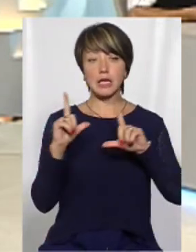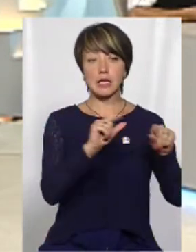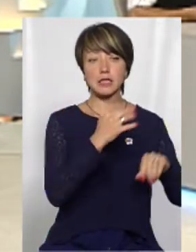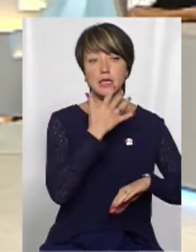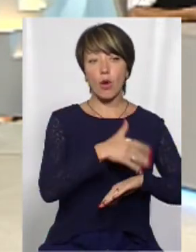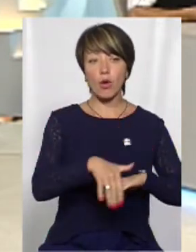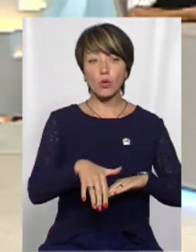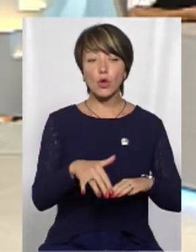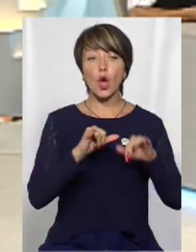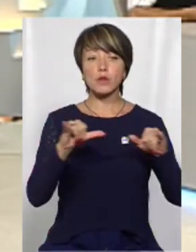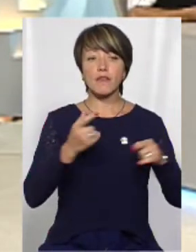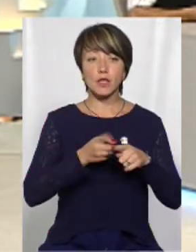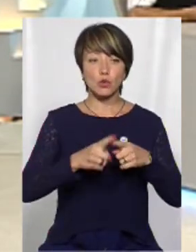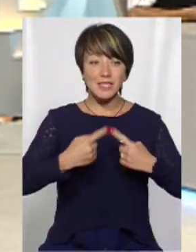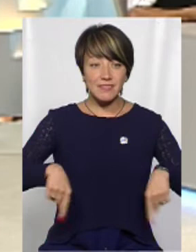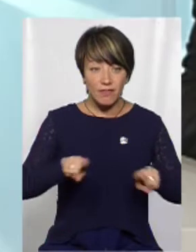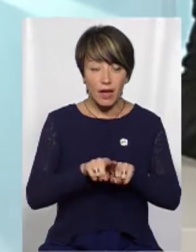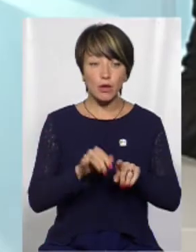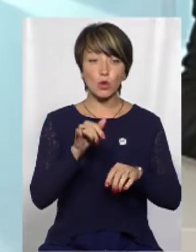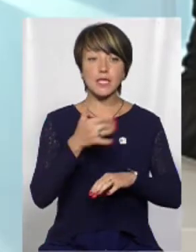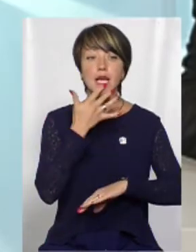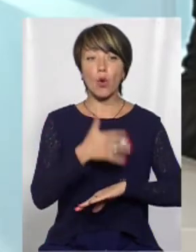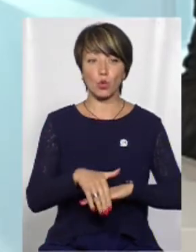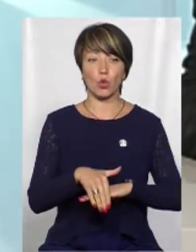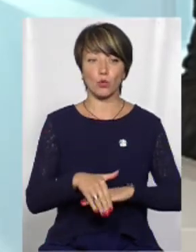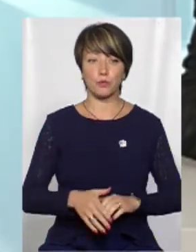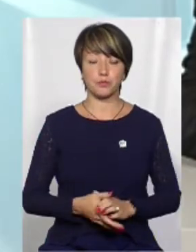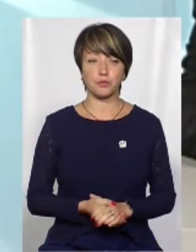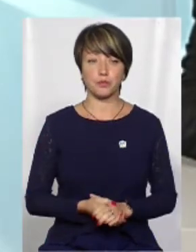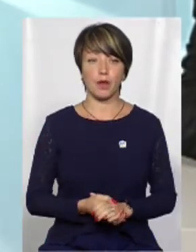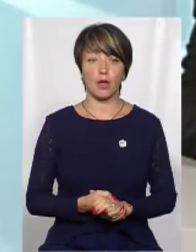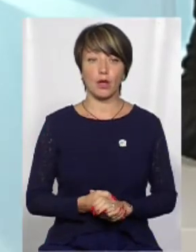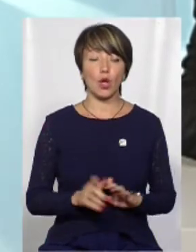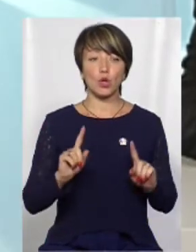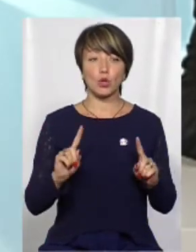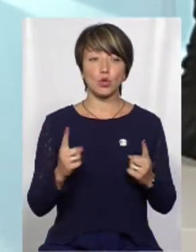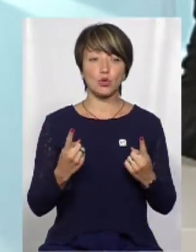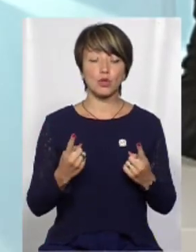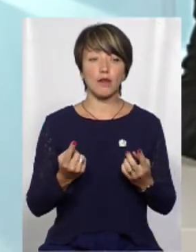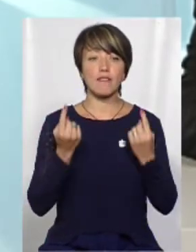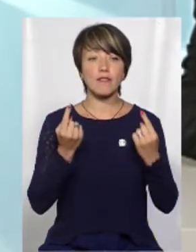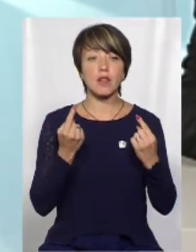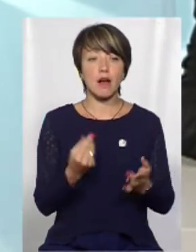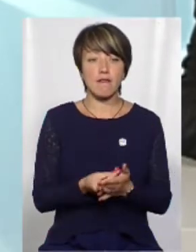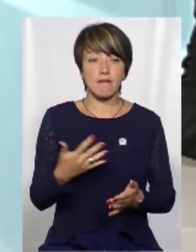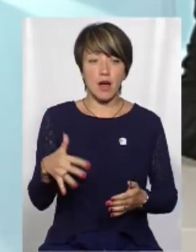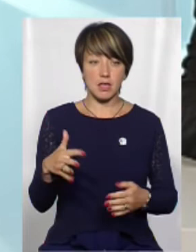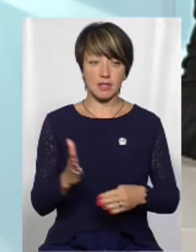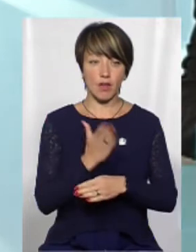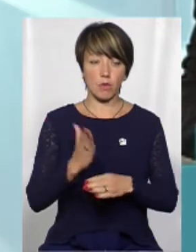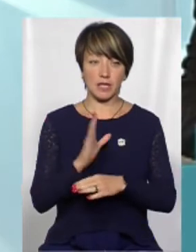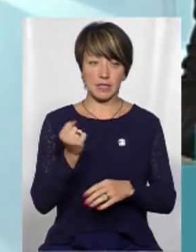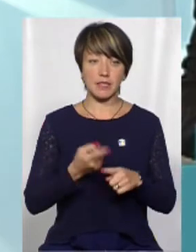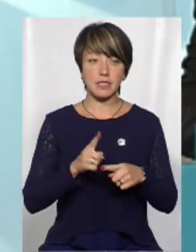розвивати цю сферу за кордоном. Pour un problème de coût de fabrication. Дуже велика вартість виробництва.